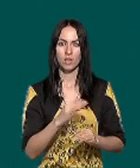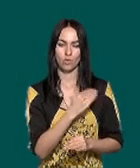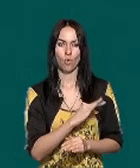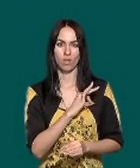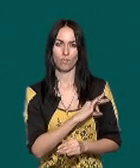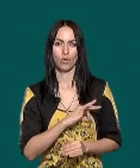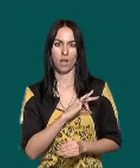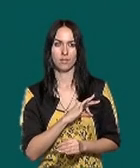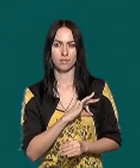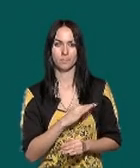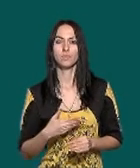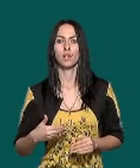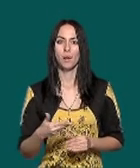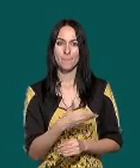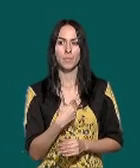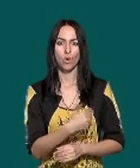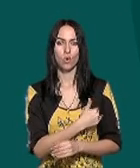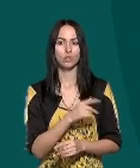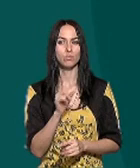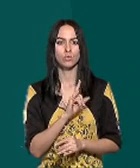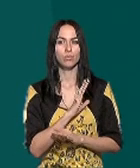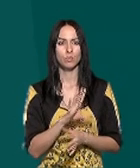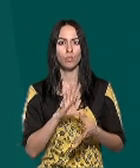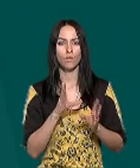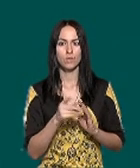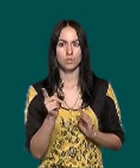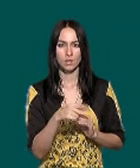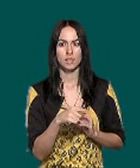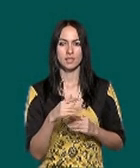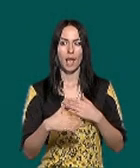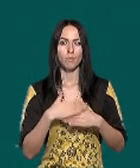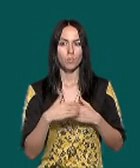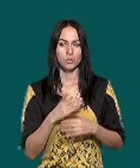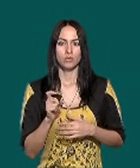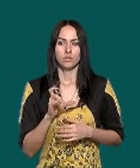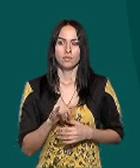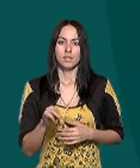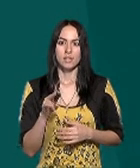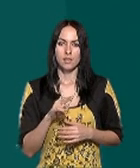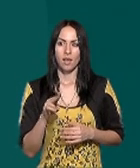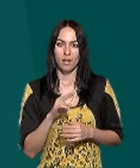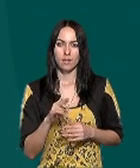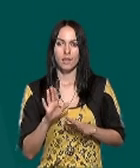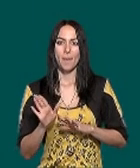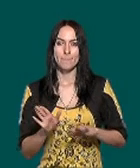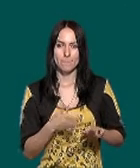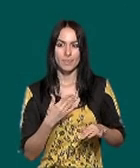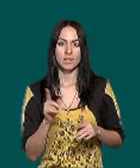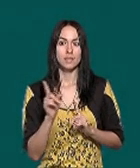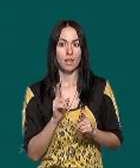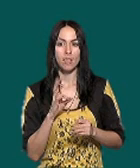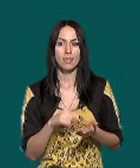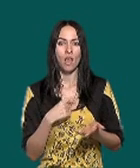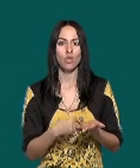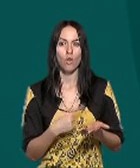хочемо, щоб не застосовували взагалі запобіжний захід, тільки не доведено органам досудового